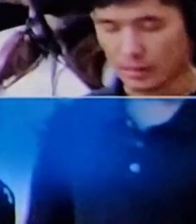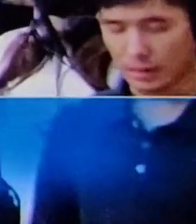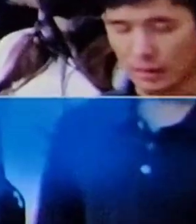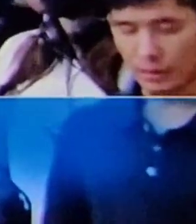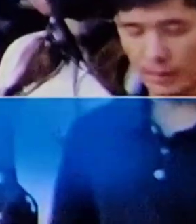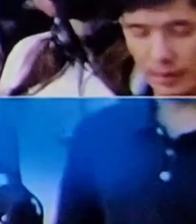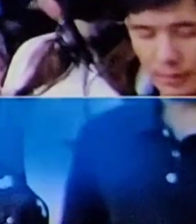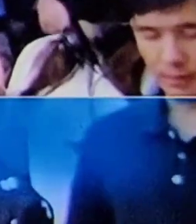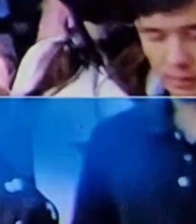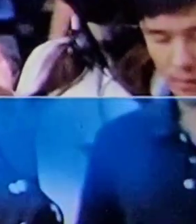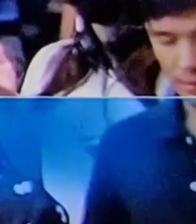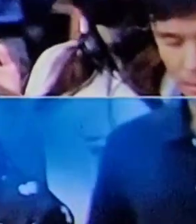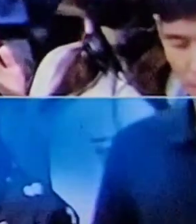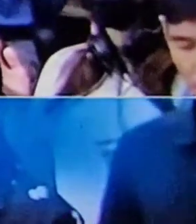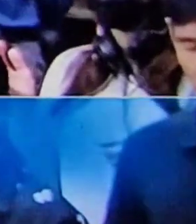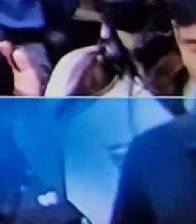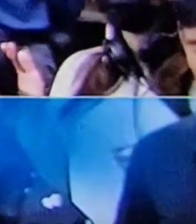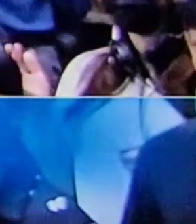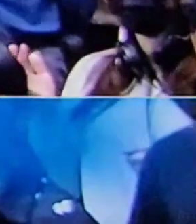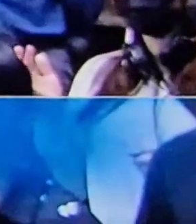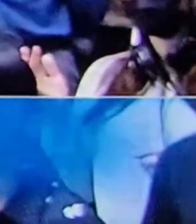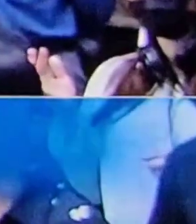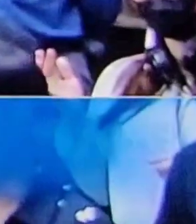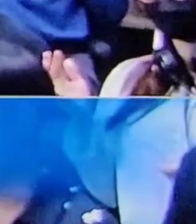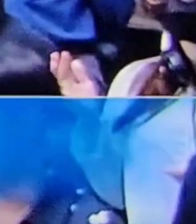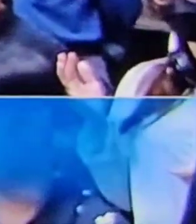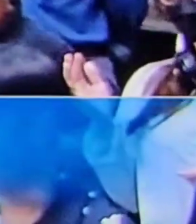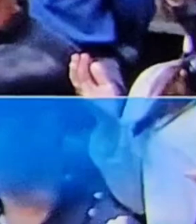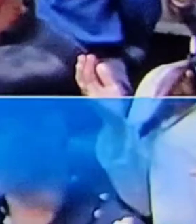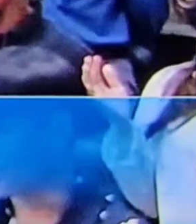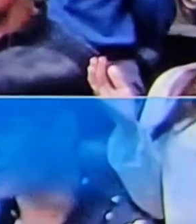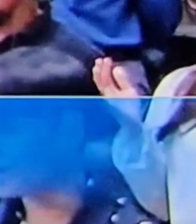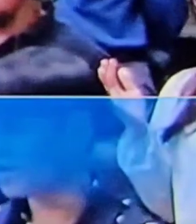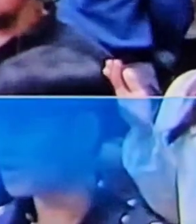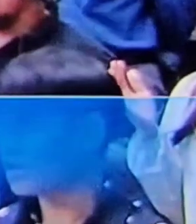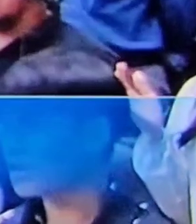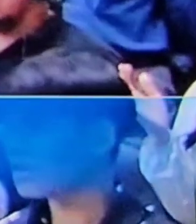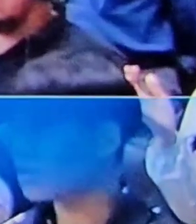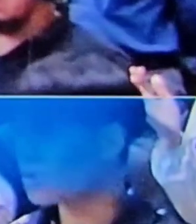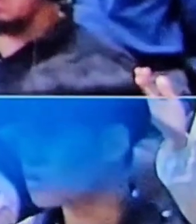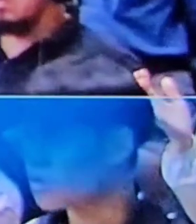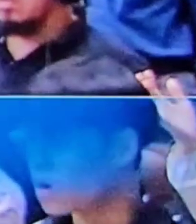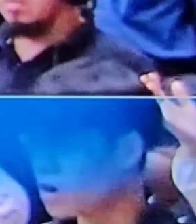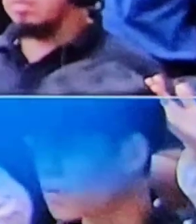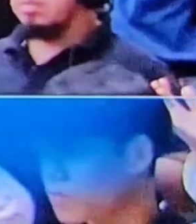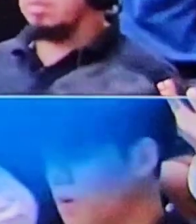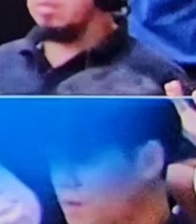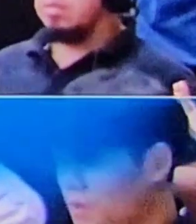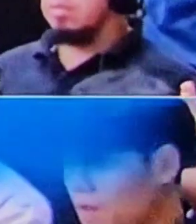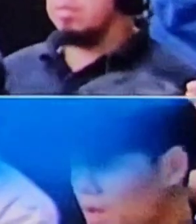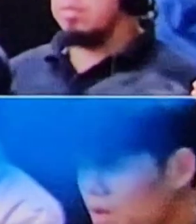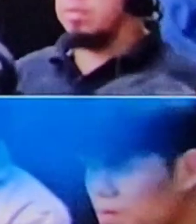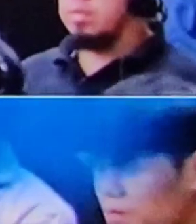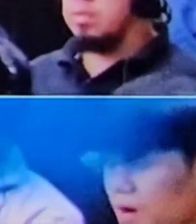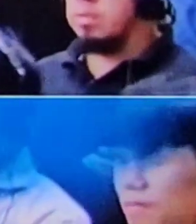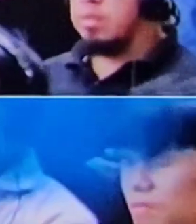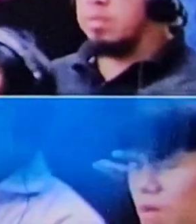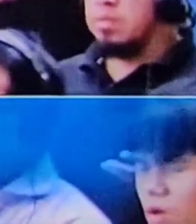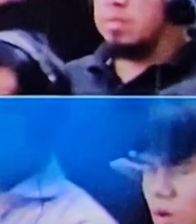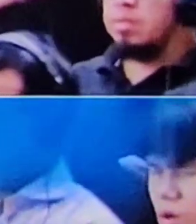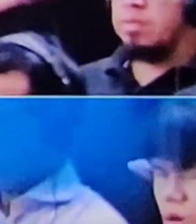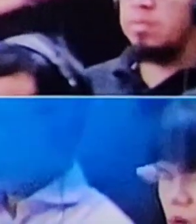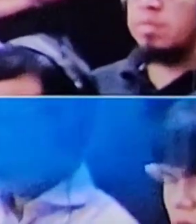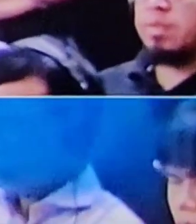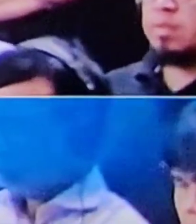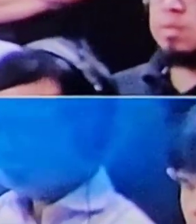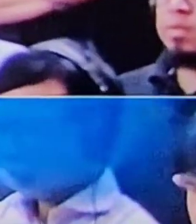때 복받은 사랑이 없으시고 하나님의 모의 사랑이 없으시고 하나님 밖에 삶의 잘 감당하는 지보다 뚫어내는 게 간절히 바꾸니 축복하시고